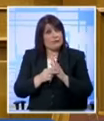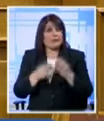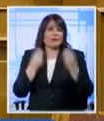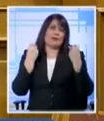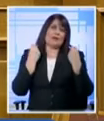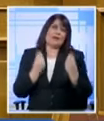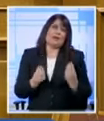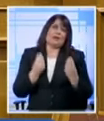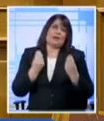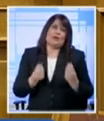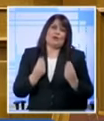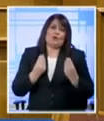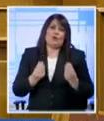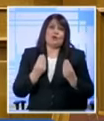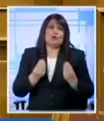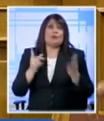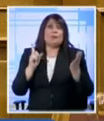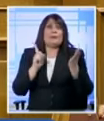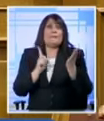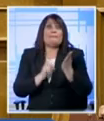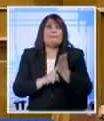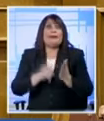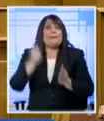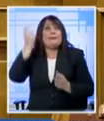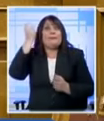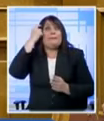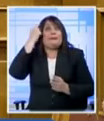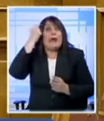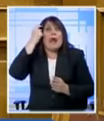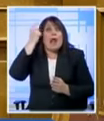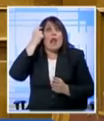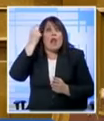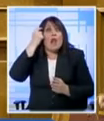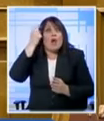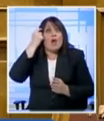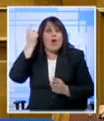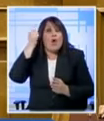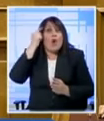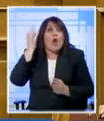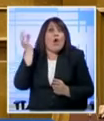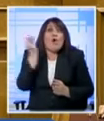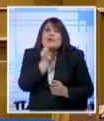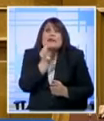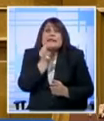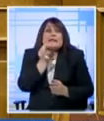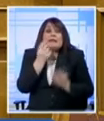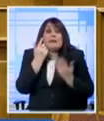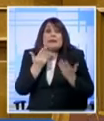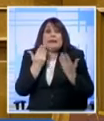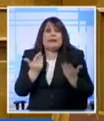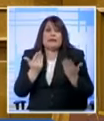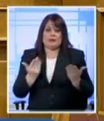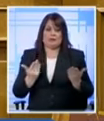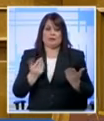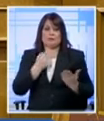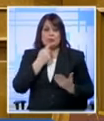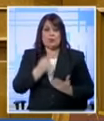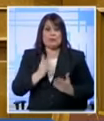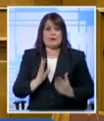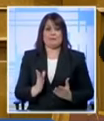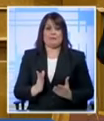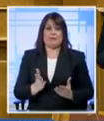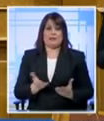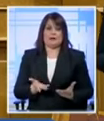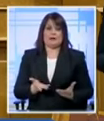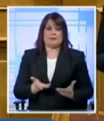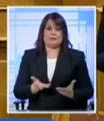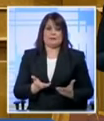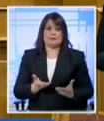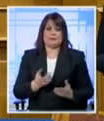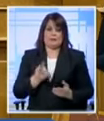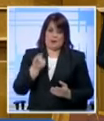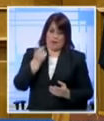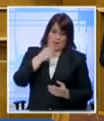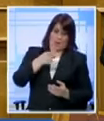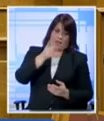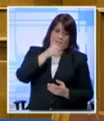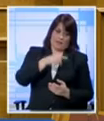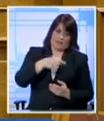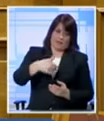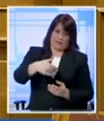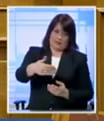Θεού συνέλθετε. Κυρίες και κύριοι συνάδελφοι, το να κάνουμε αύριο